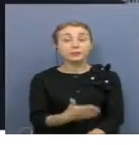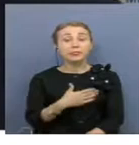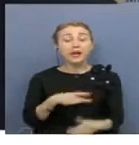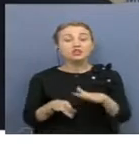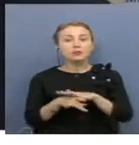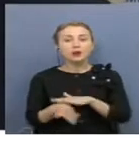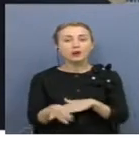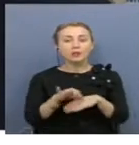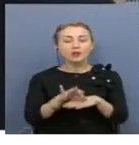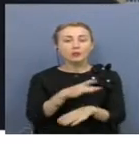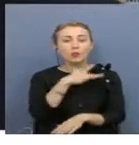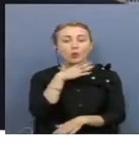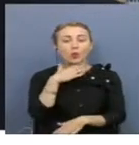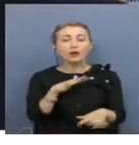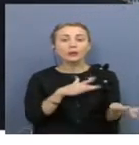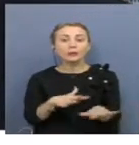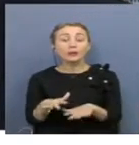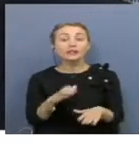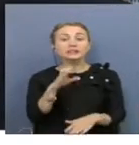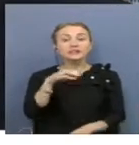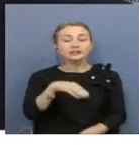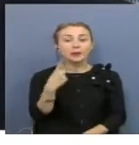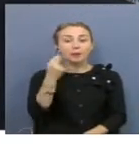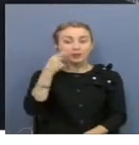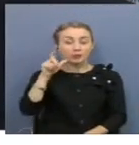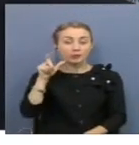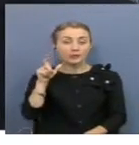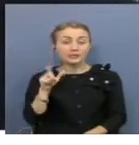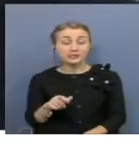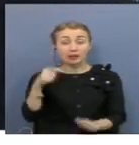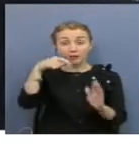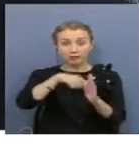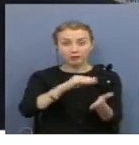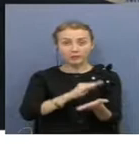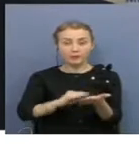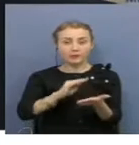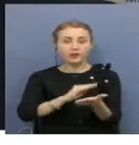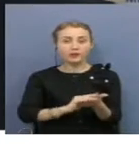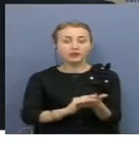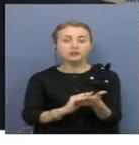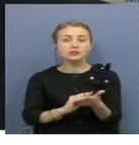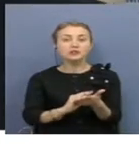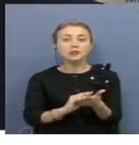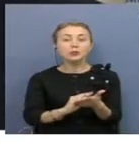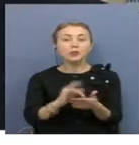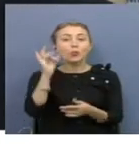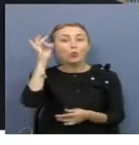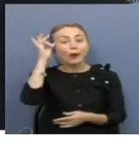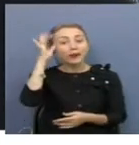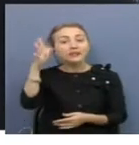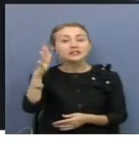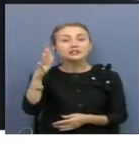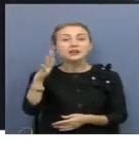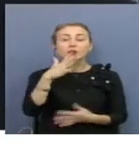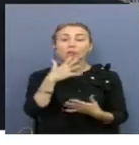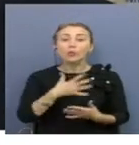сал-серілерінің ішінде бір емес бірегейі Біржан Сал Қожағұлы біздің ауданымыздың тумасы. елбасымыздың жарлығыменен 17-ші жылы ауданға Біржан Сал